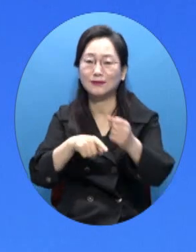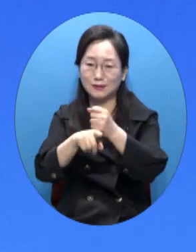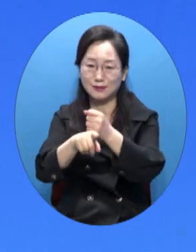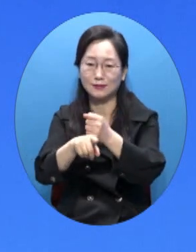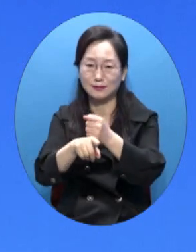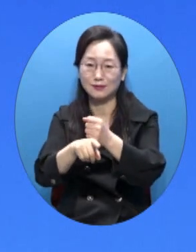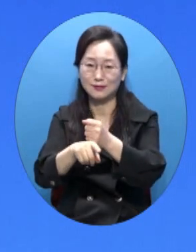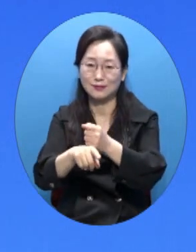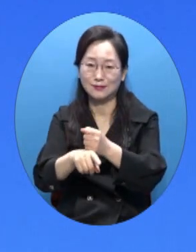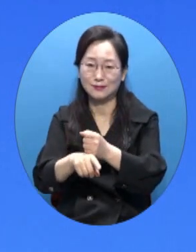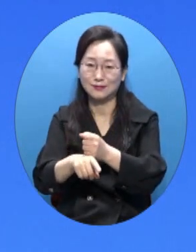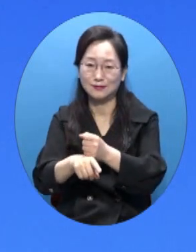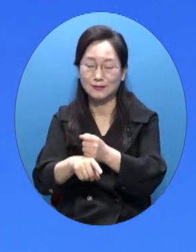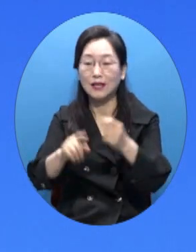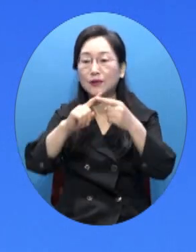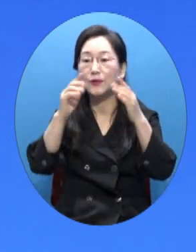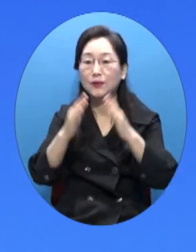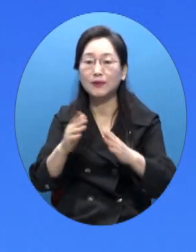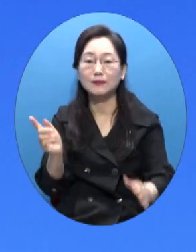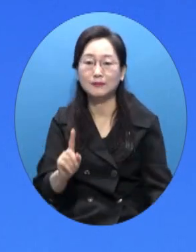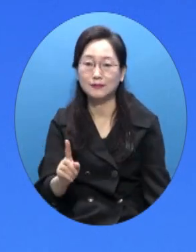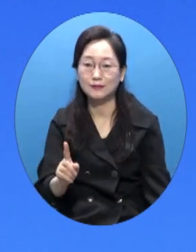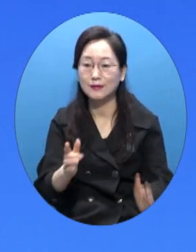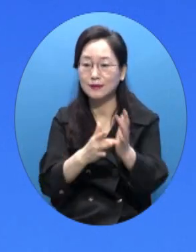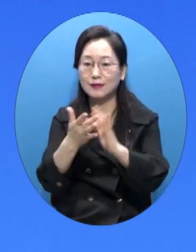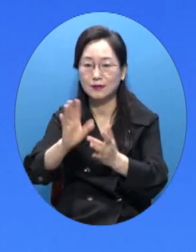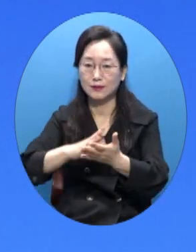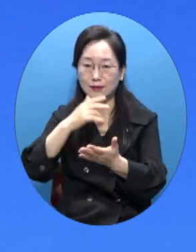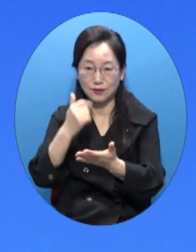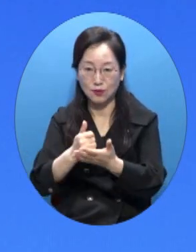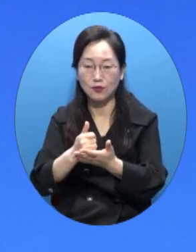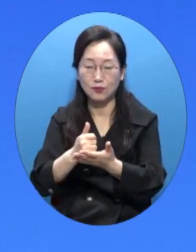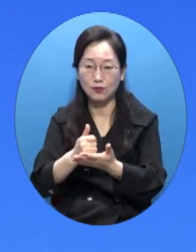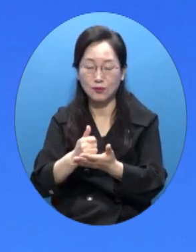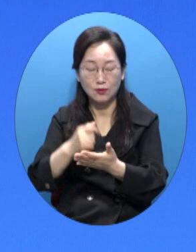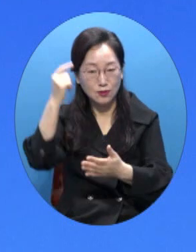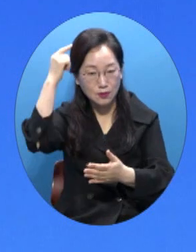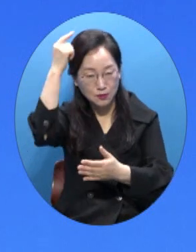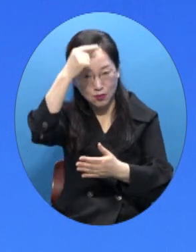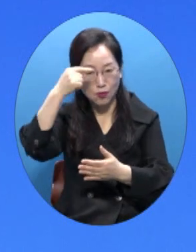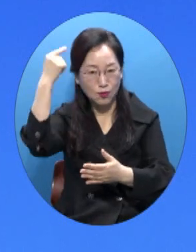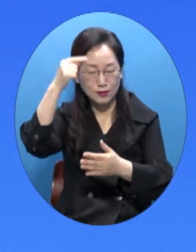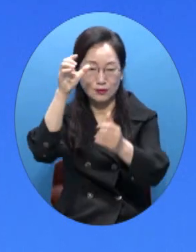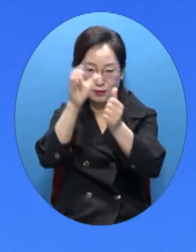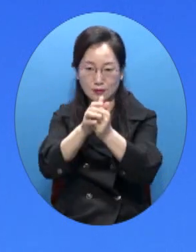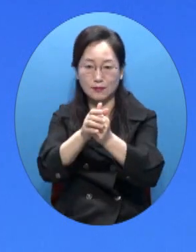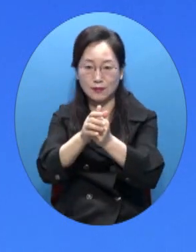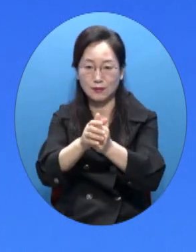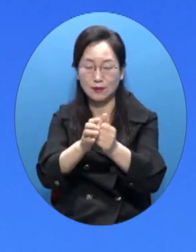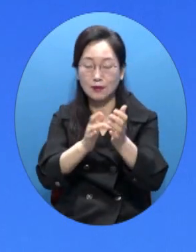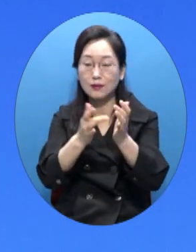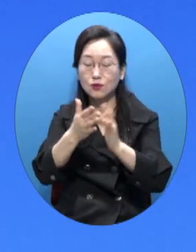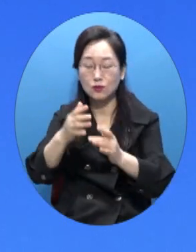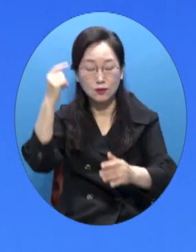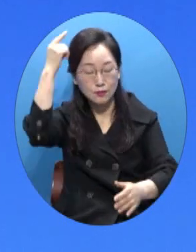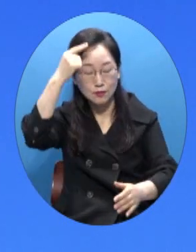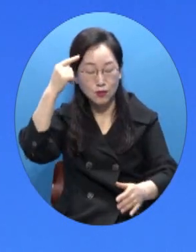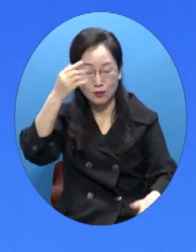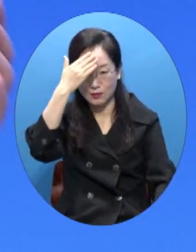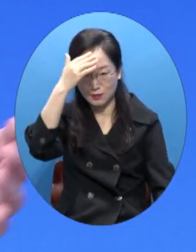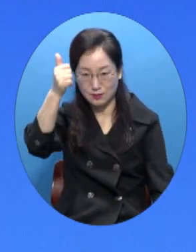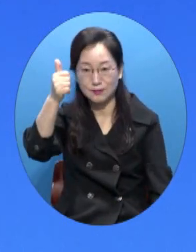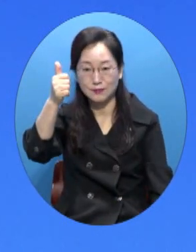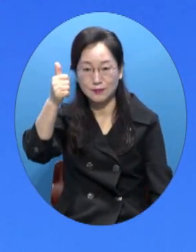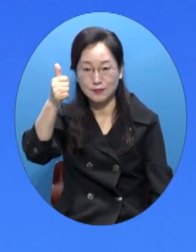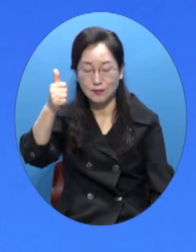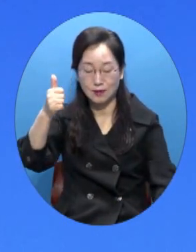있습니다. 교회는 예수 그리스도가 머리가 되신 곳입니다. 예수님이 머리시고